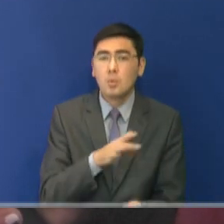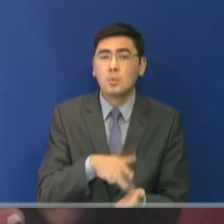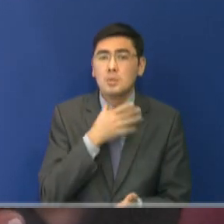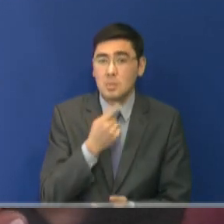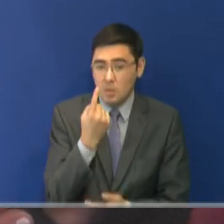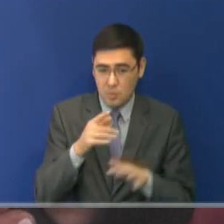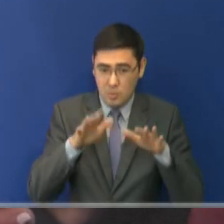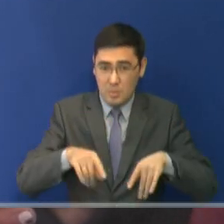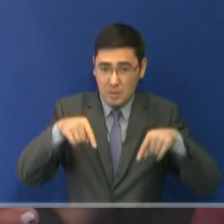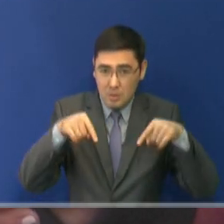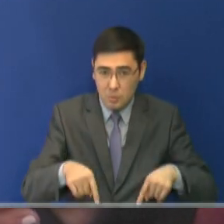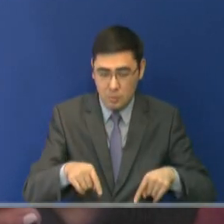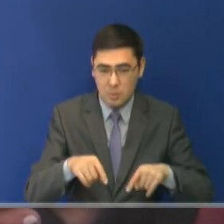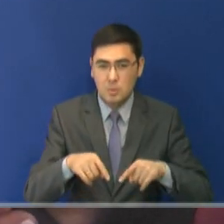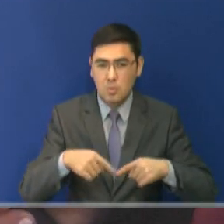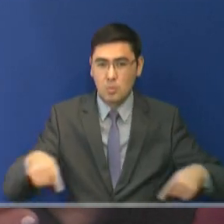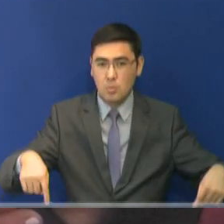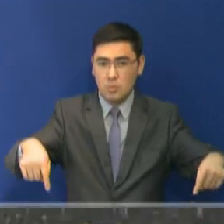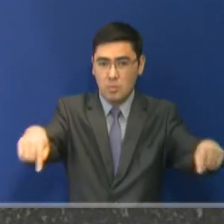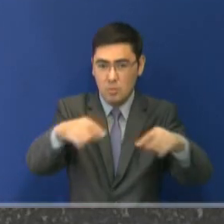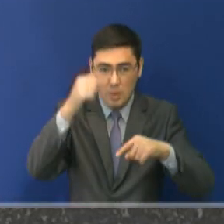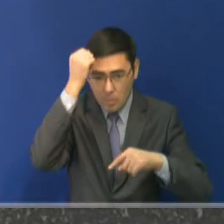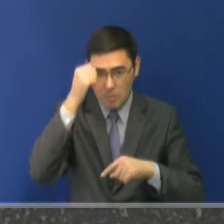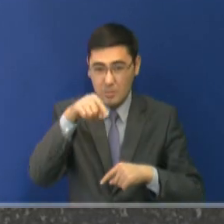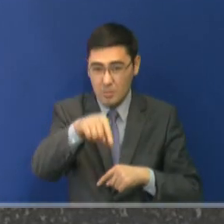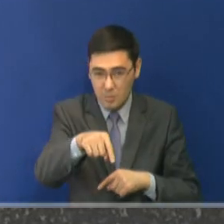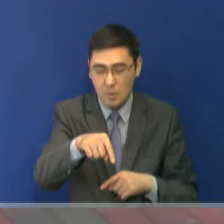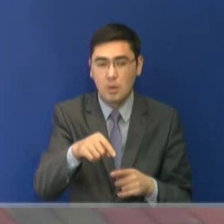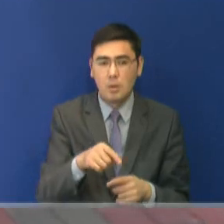Ауэзова. Поэтому его нужно содержать в должном порядке. Он